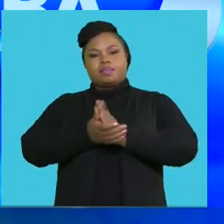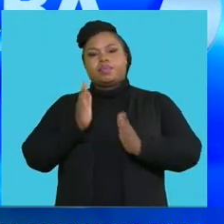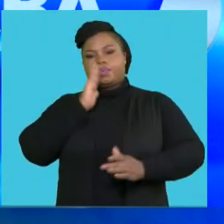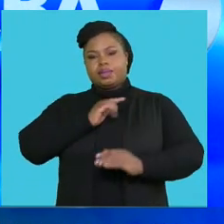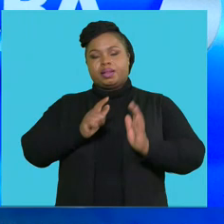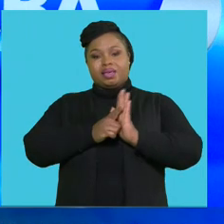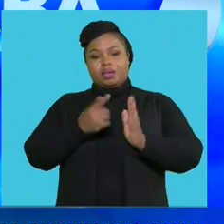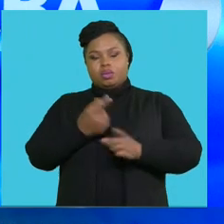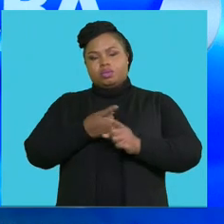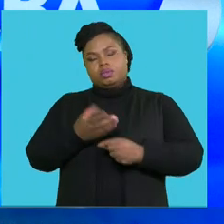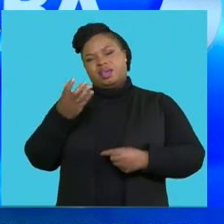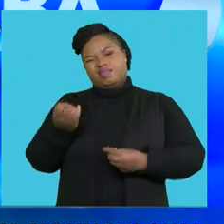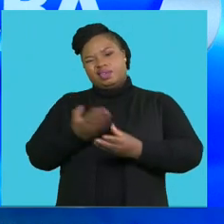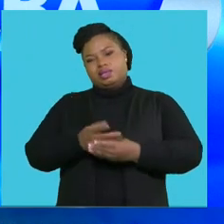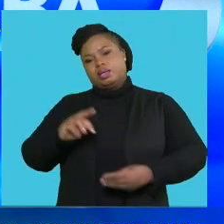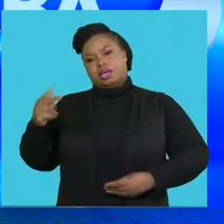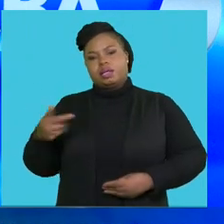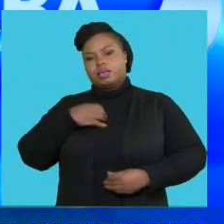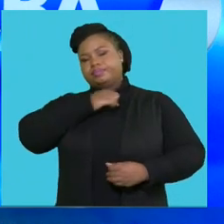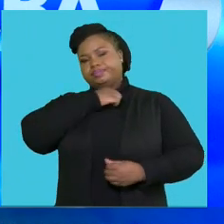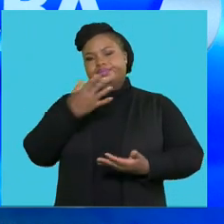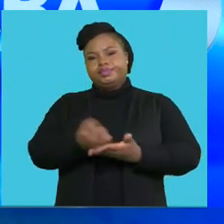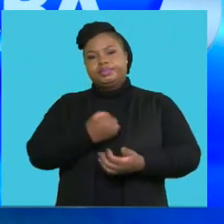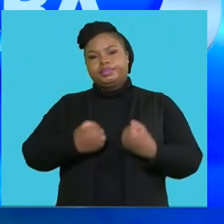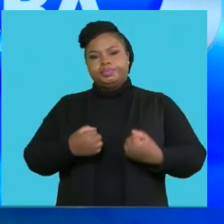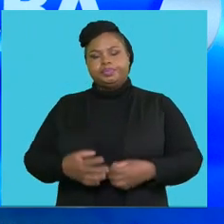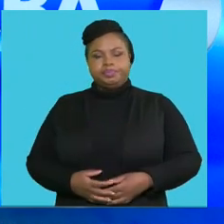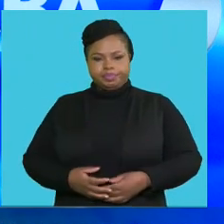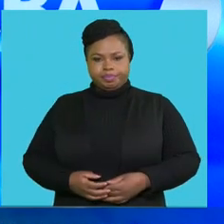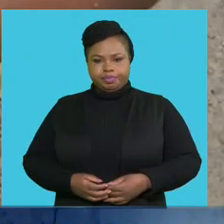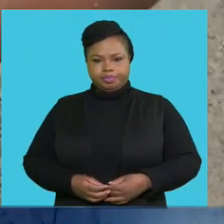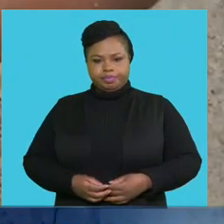kwasona-ke sithintekayo kwelinye icala lokudunwa kwemoto.